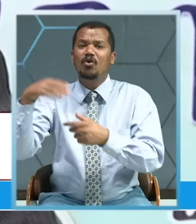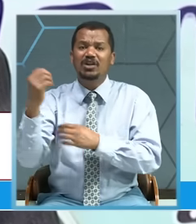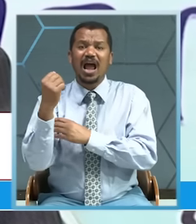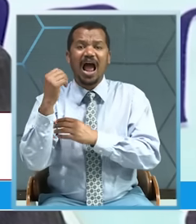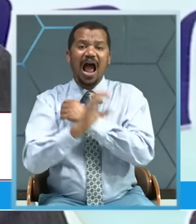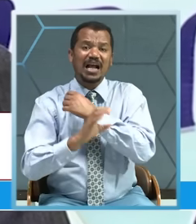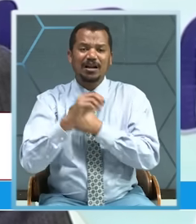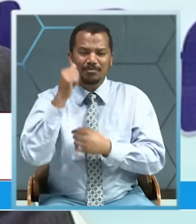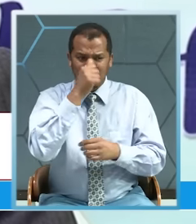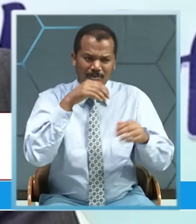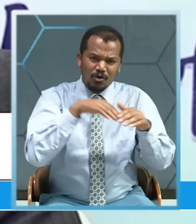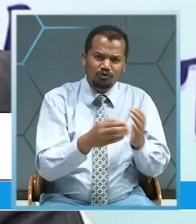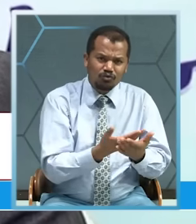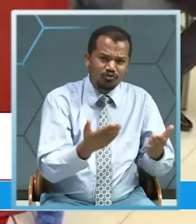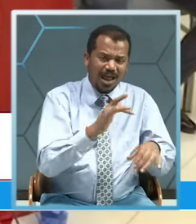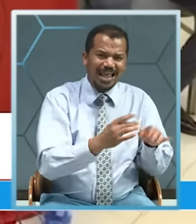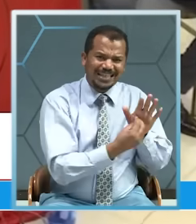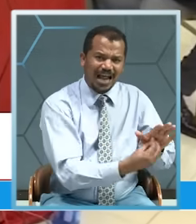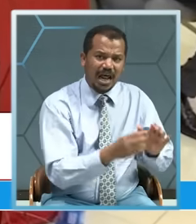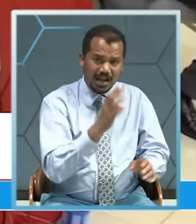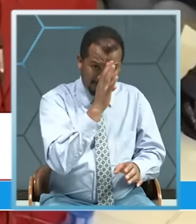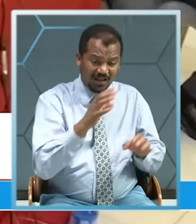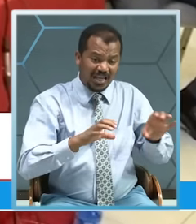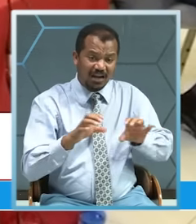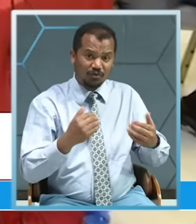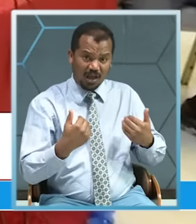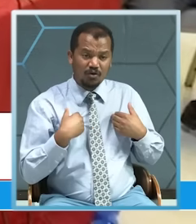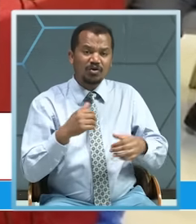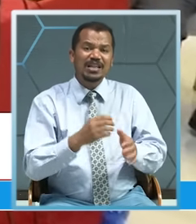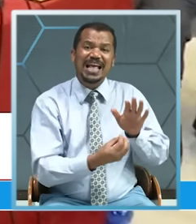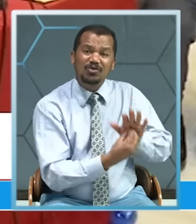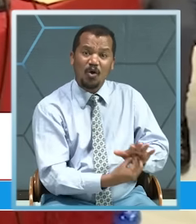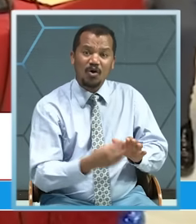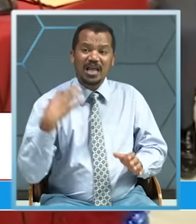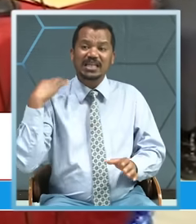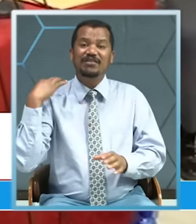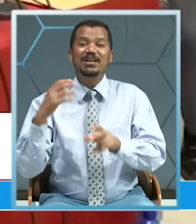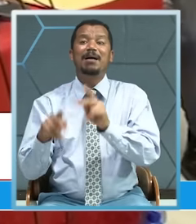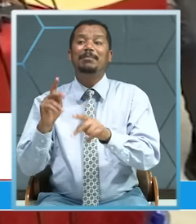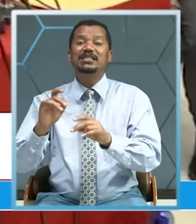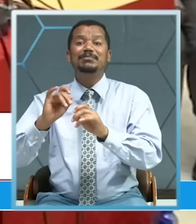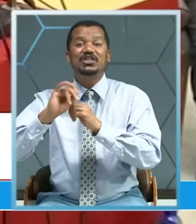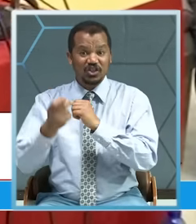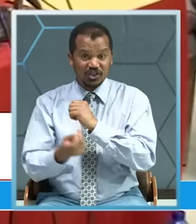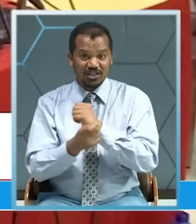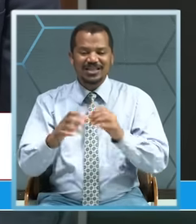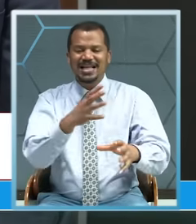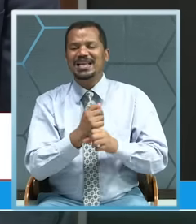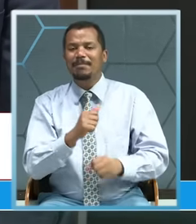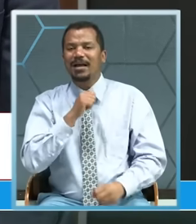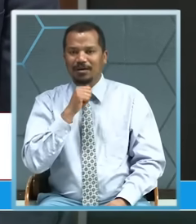አንዳንድ የውጪ ሀገራት በኢትዮጵያ የውስጥ ጉዳይ ላይ ጫና ለመፍጠር ያደረጉ ያሉትን ተጽዕኖ የሲቪል ማህበረሰብ